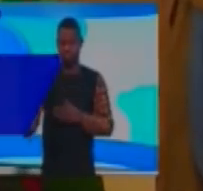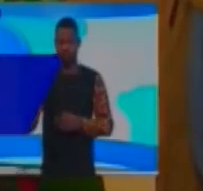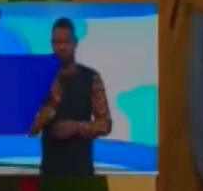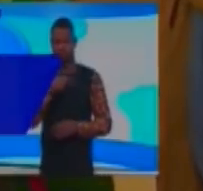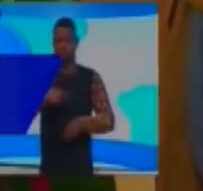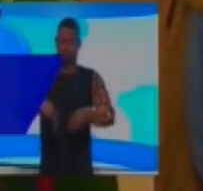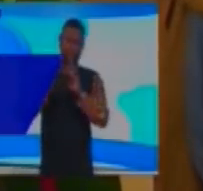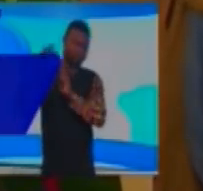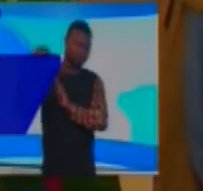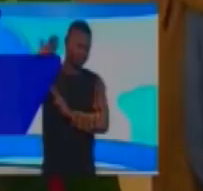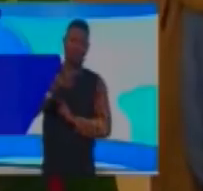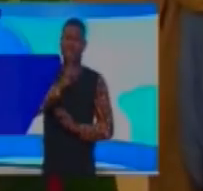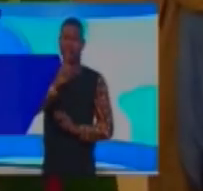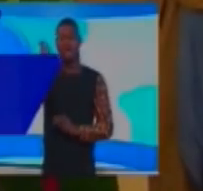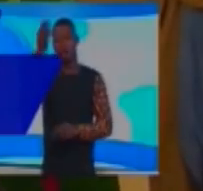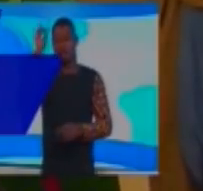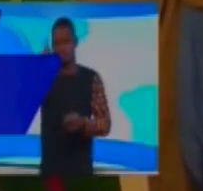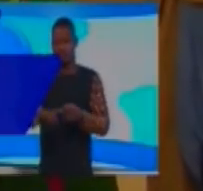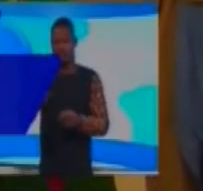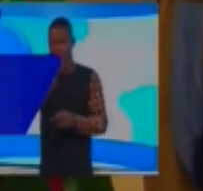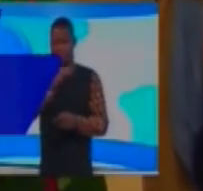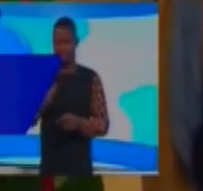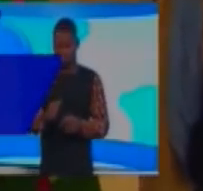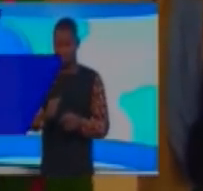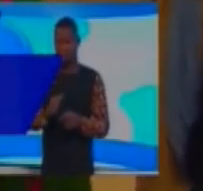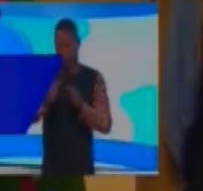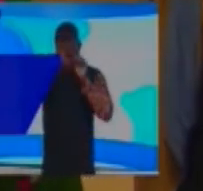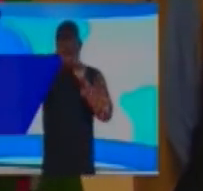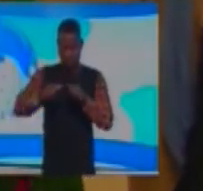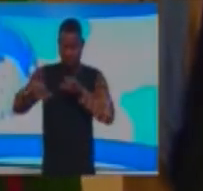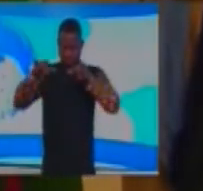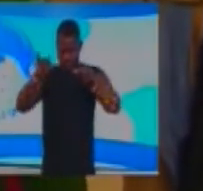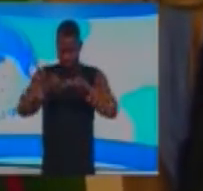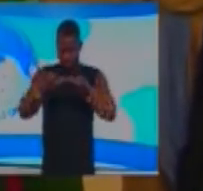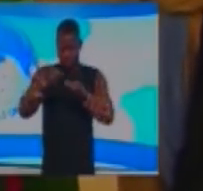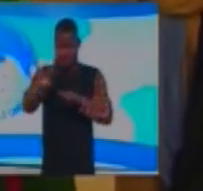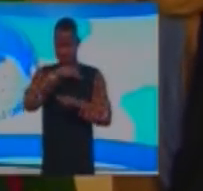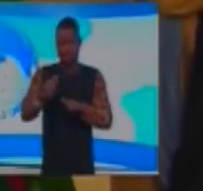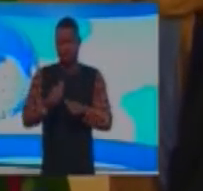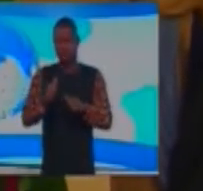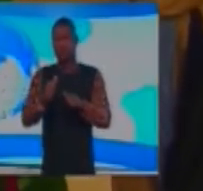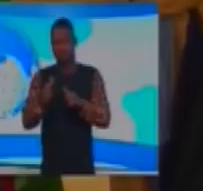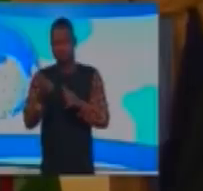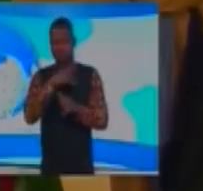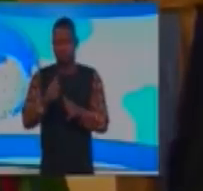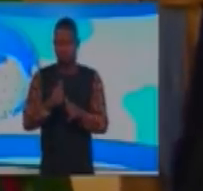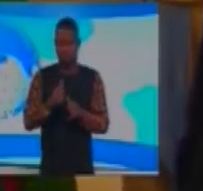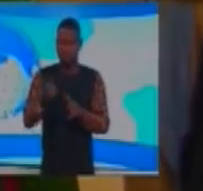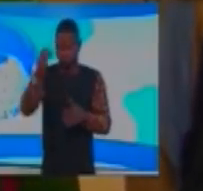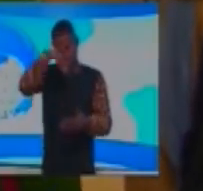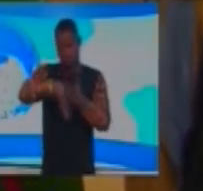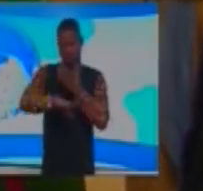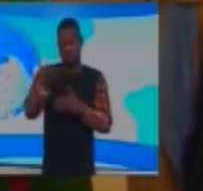désormais d'être à la page, comme on le dit, de pouvoir mesurer les audiences, mesurer les